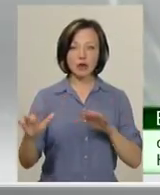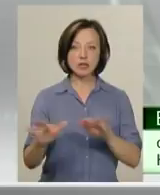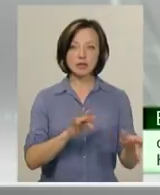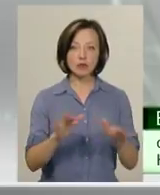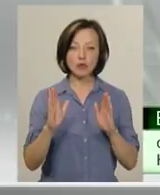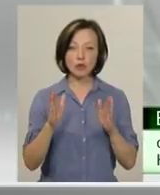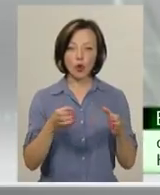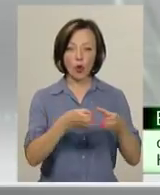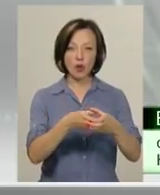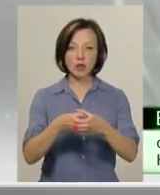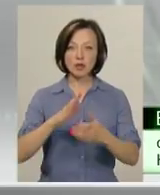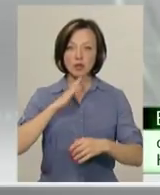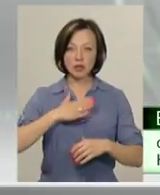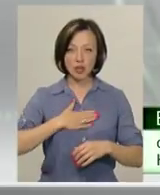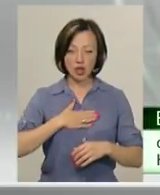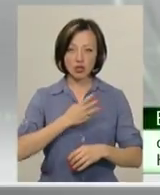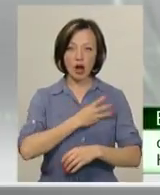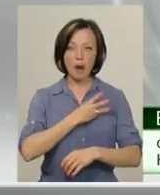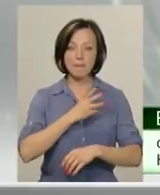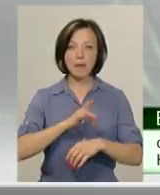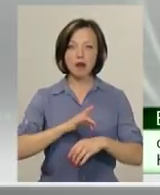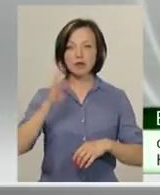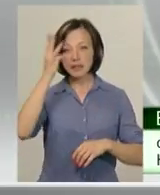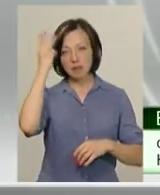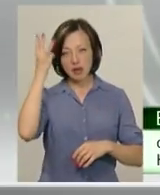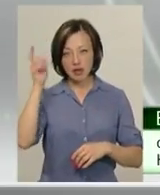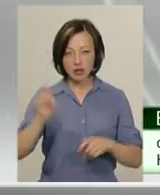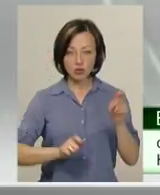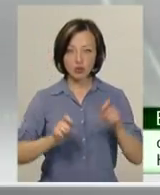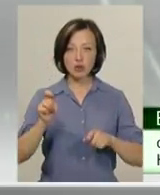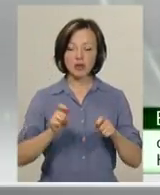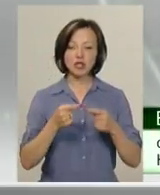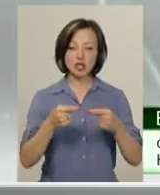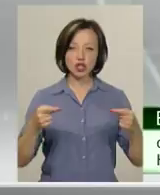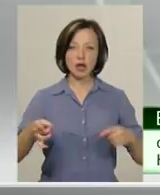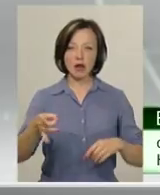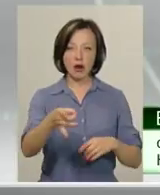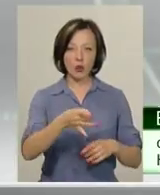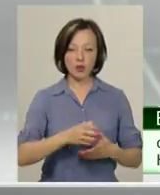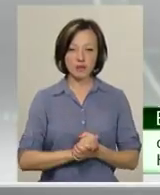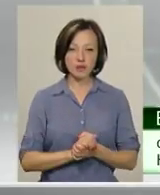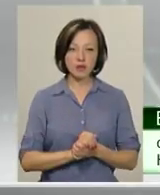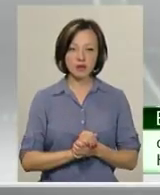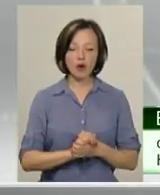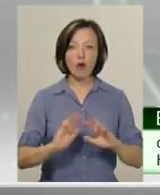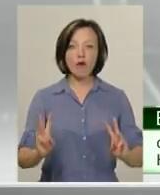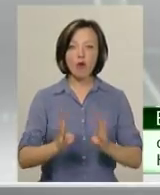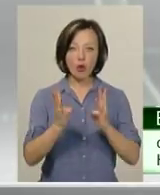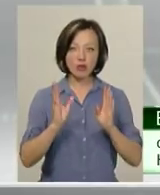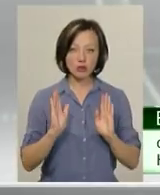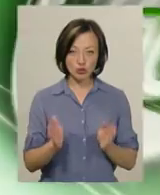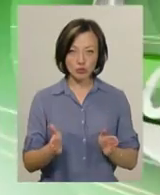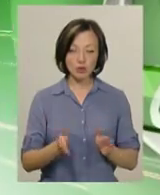дійства будуть колективи наших аматорів з Хмельницького, з інших районів. Там вогнище буде.